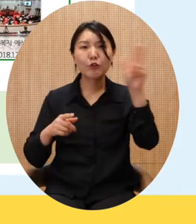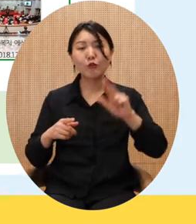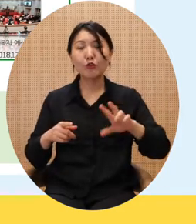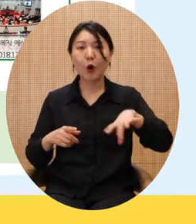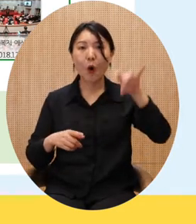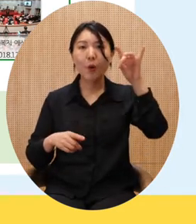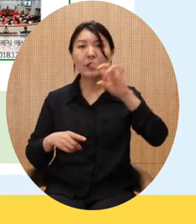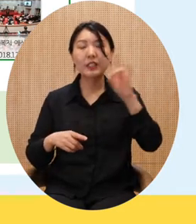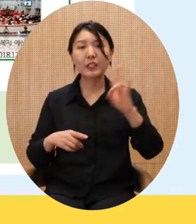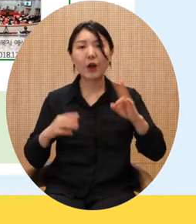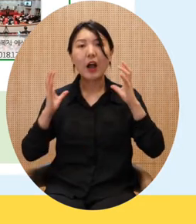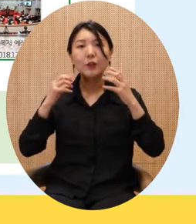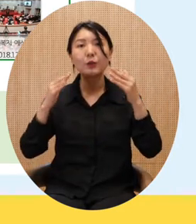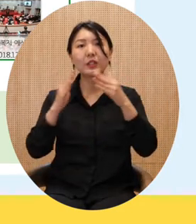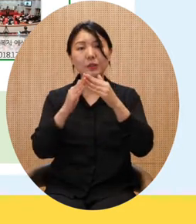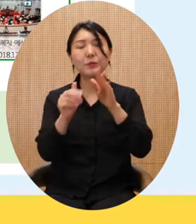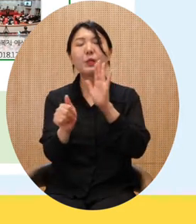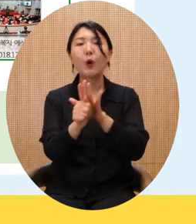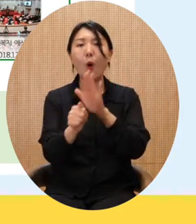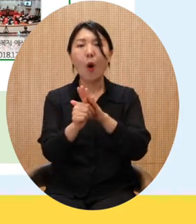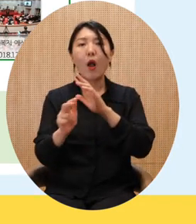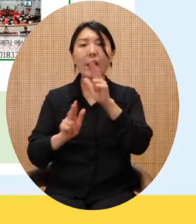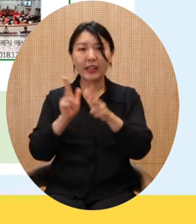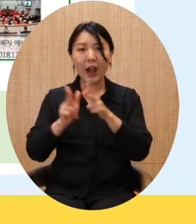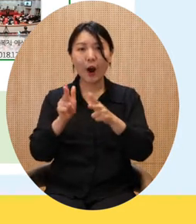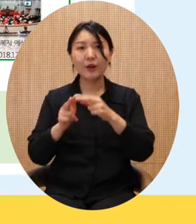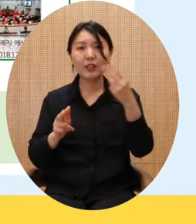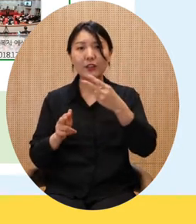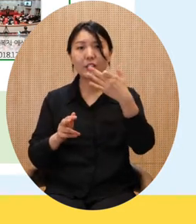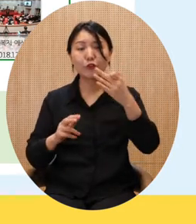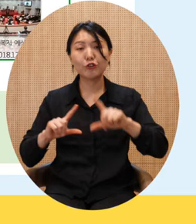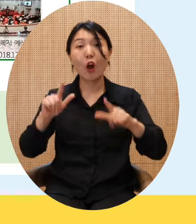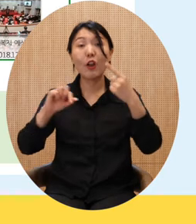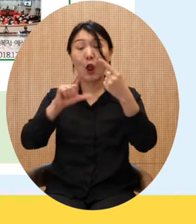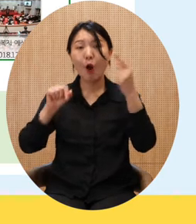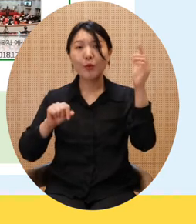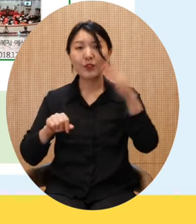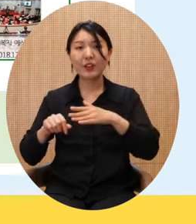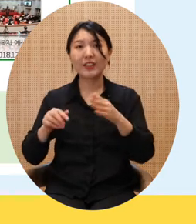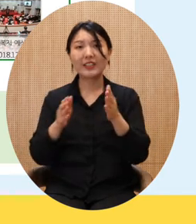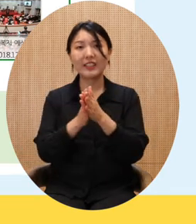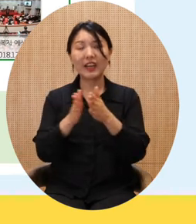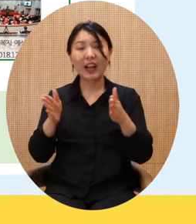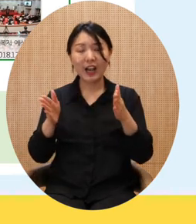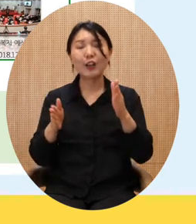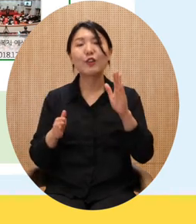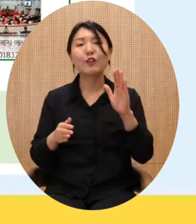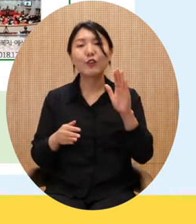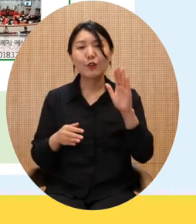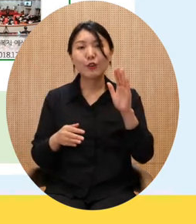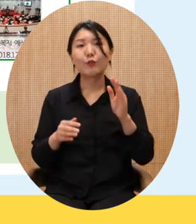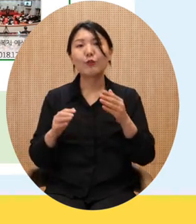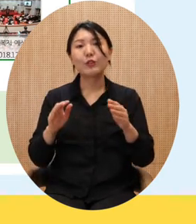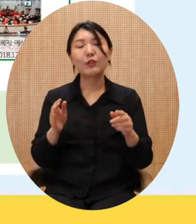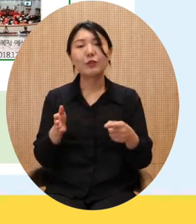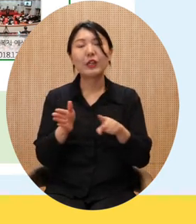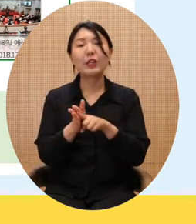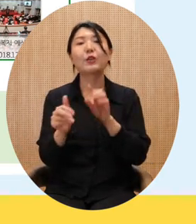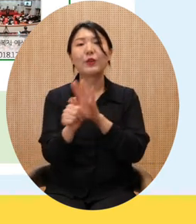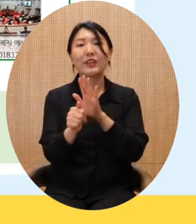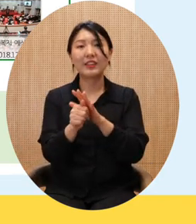시흥형 아동 주거비 지원 사업을 2019년 1월부터 실시할 수 있도록 조력하였습니다. 아동